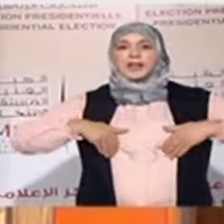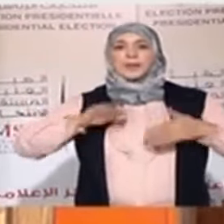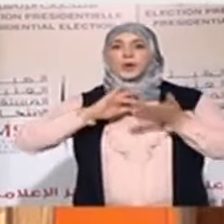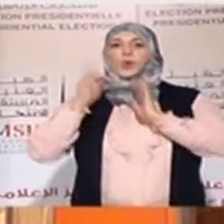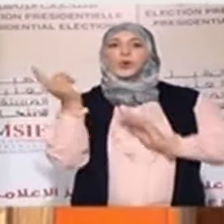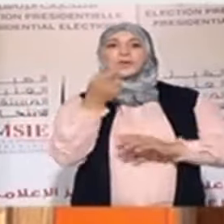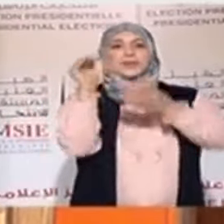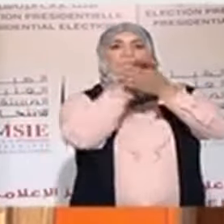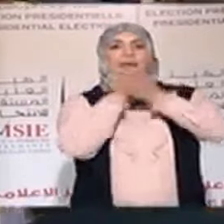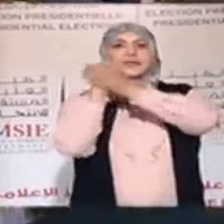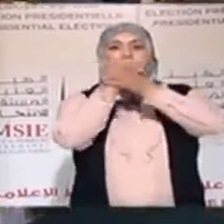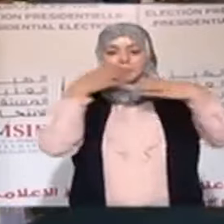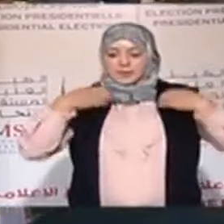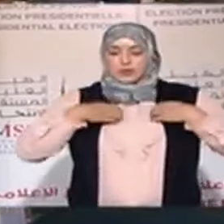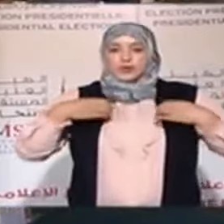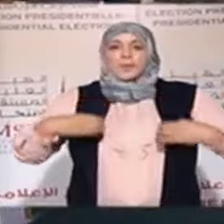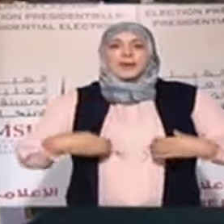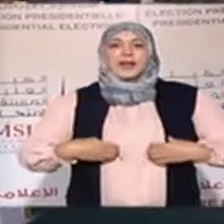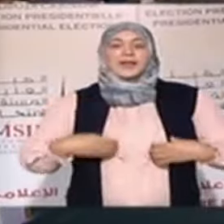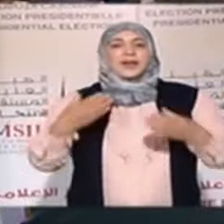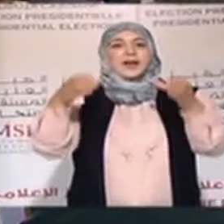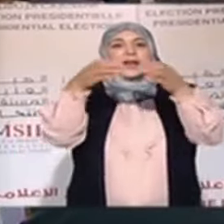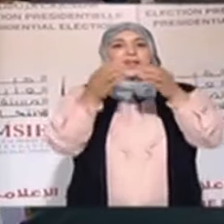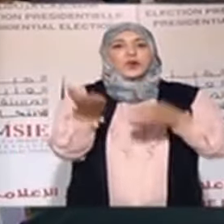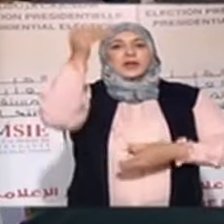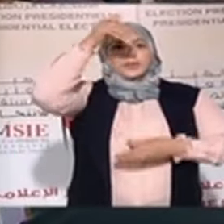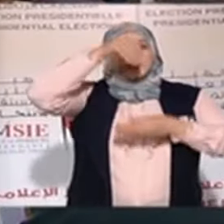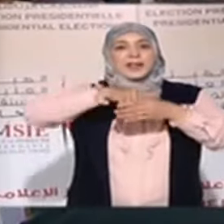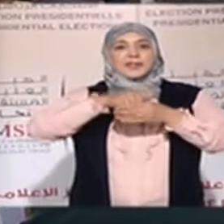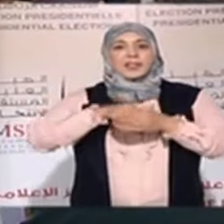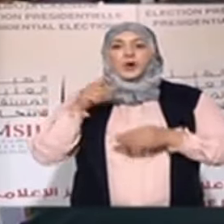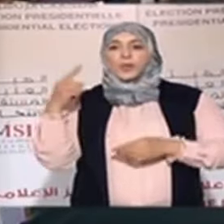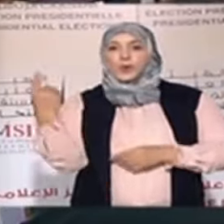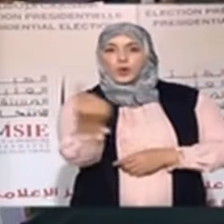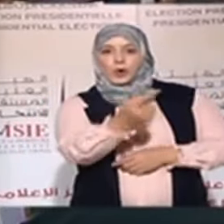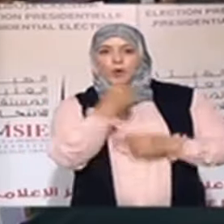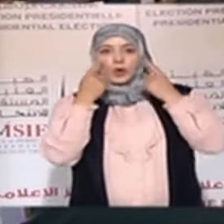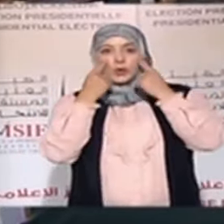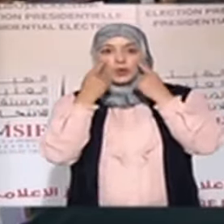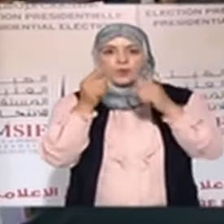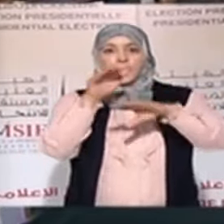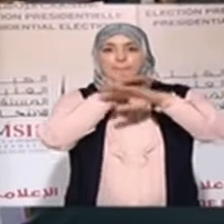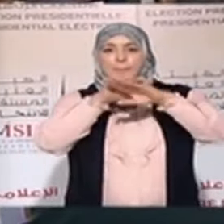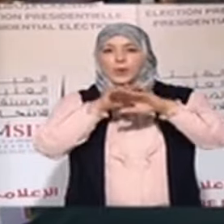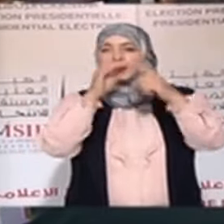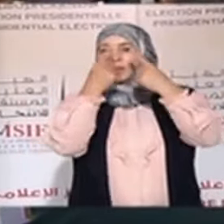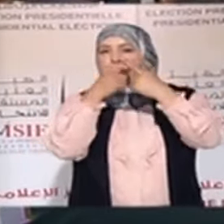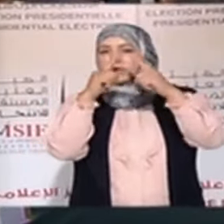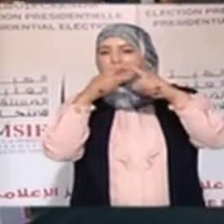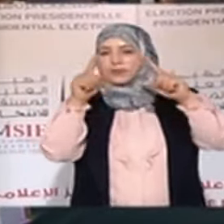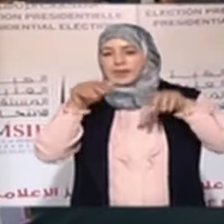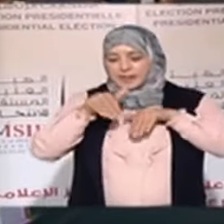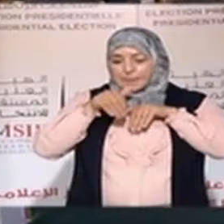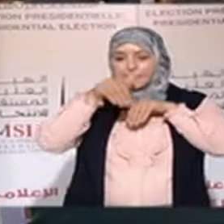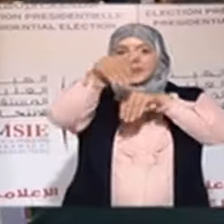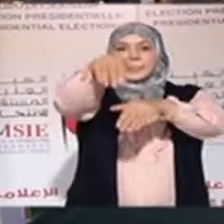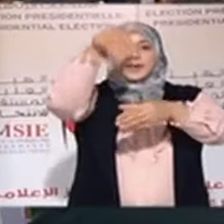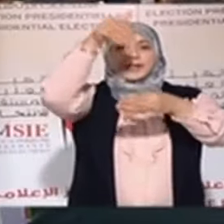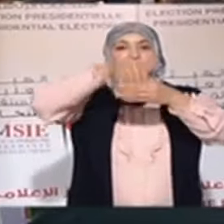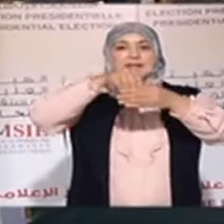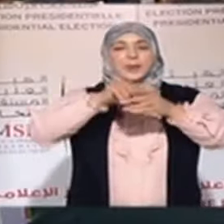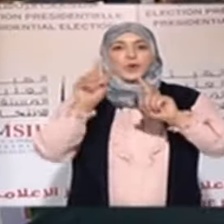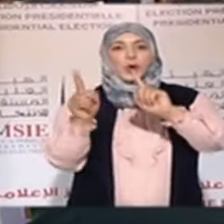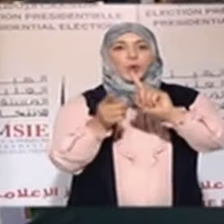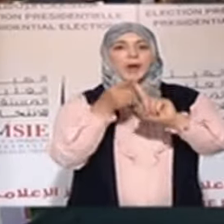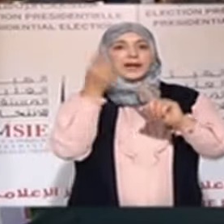زملائي أعضاء مجلس الهيئة الذين أشرفوا على كل كبيرة وصغيرة طيلة المسار الانتخابي،